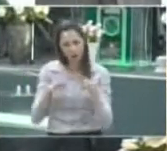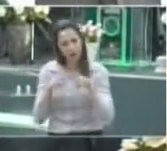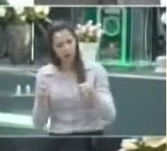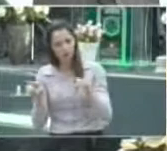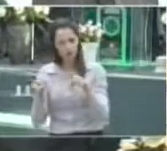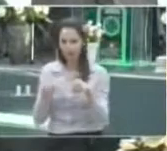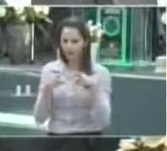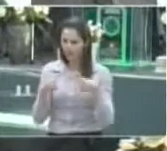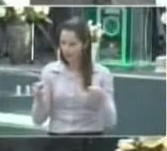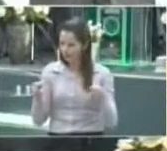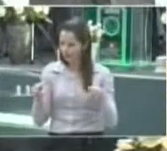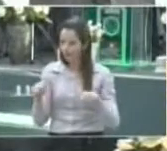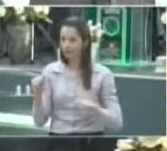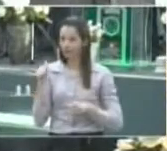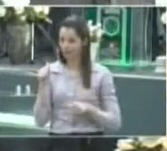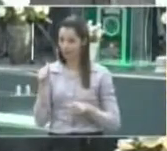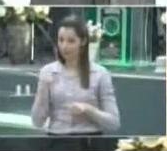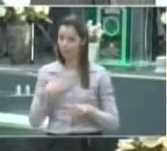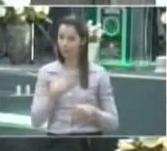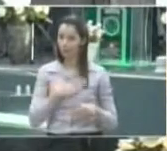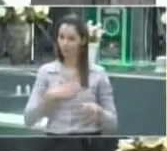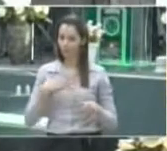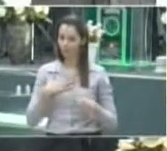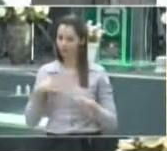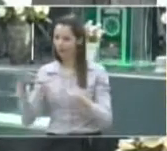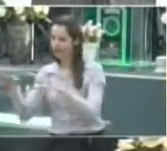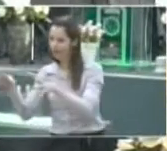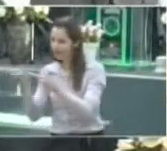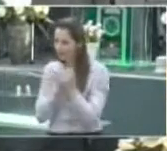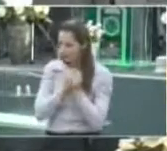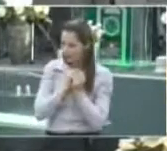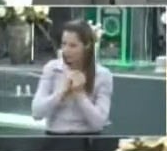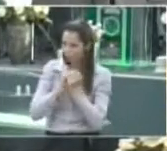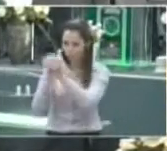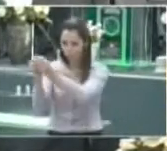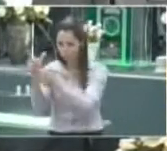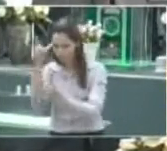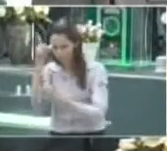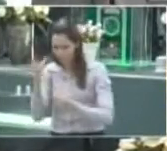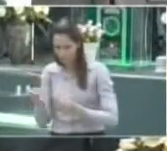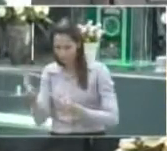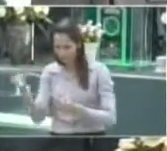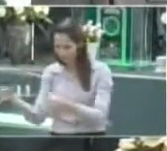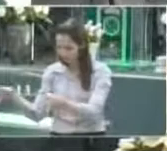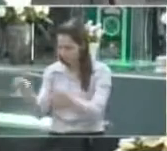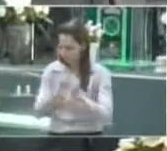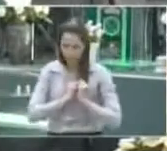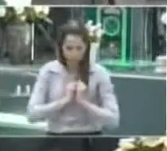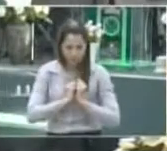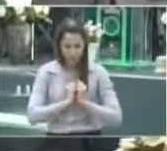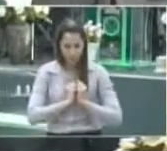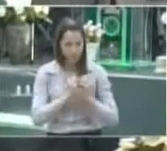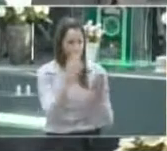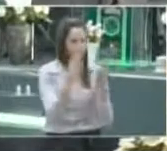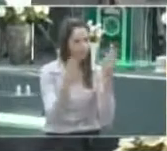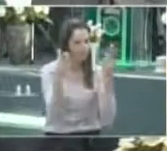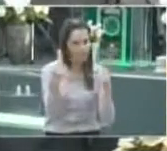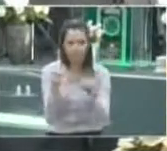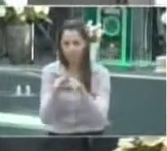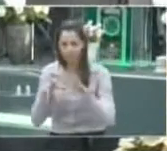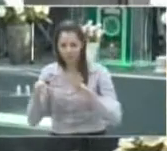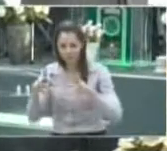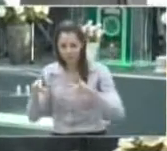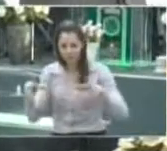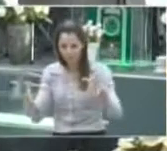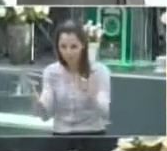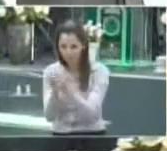eu gostaria, na verdade, de levar vocês todos juntos para a Alemanha. Auch den Chor. Também o coral. Bei uns in Deutschland gibt es